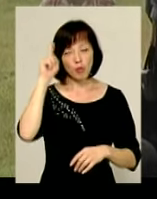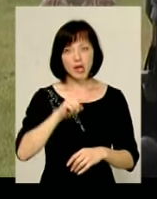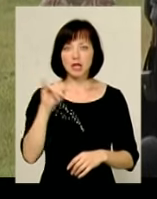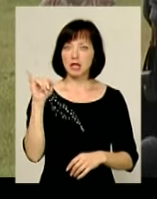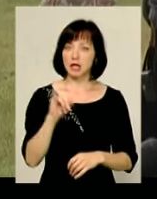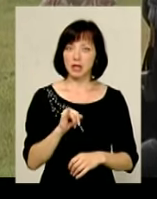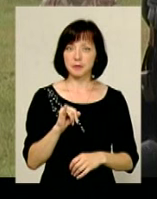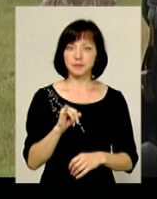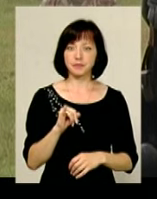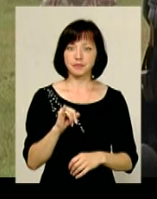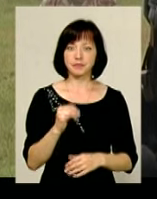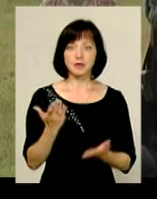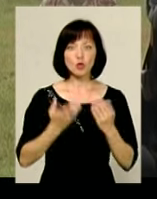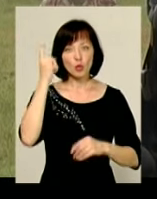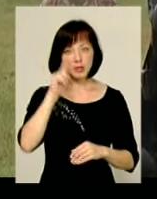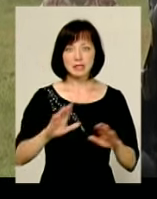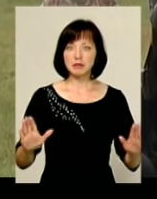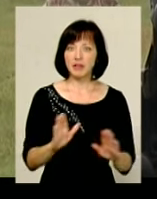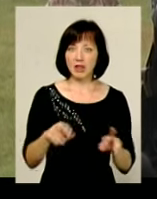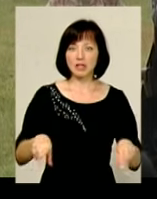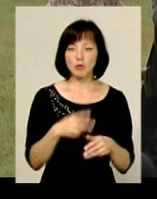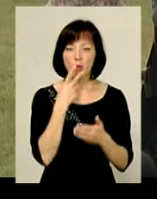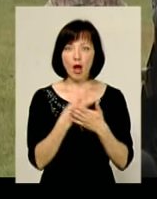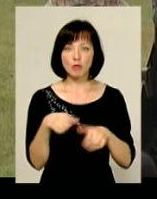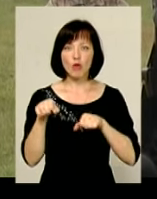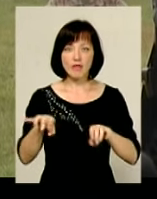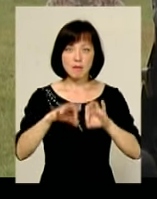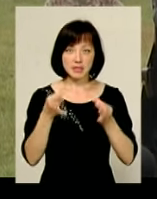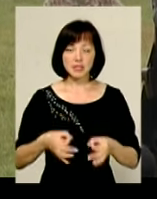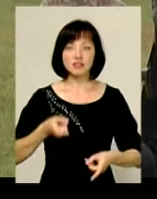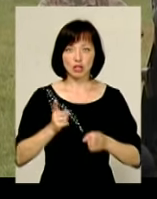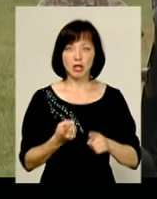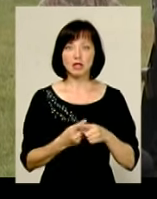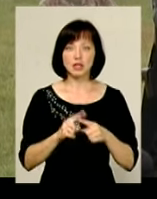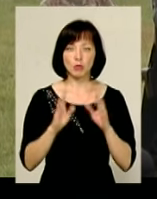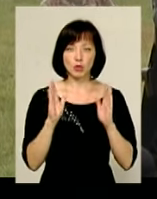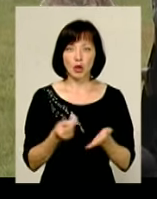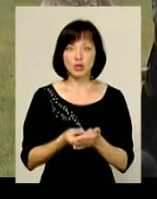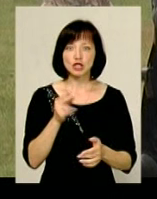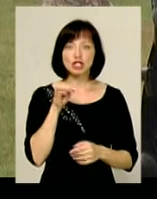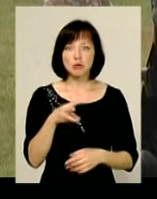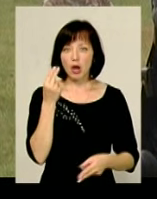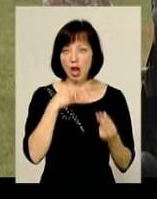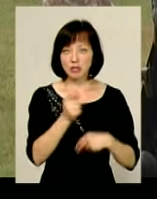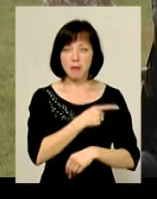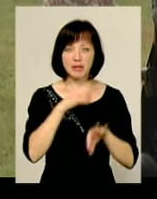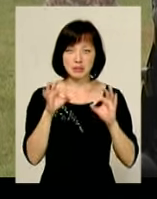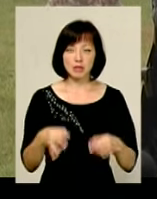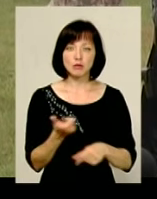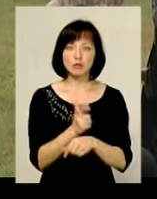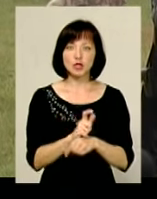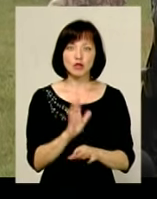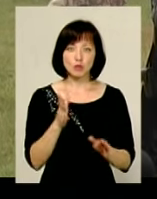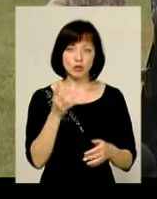і там, ну, якщо ти вмієш співати, танцювати, показувати якісь бойові места, це звичайно це буде оцінюватися. Чим краще в тебе майстерність, тим більшу